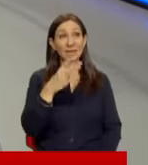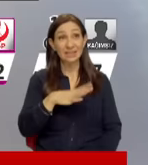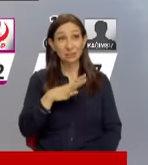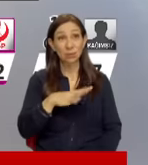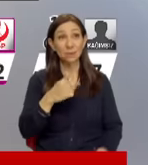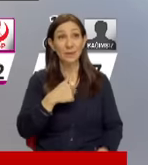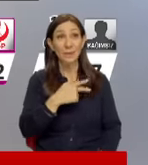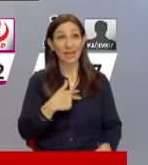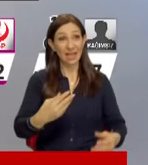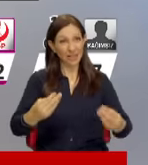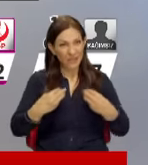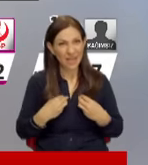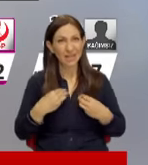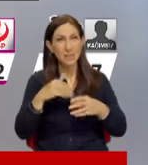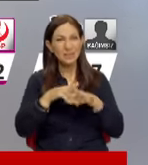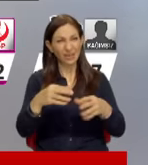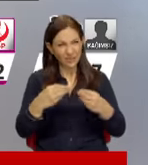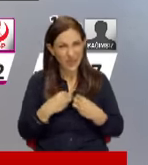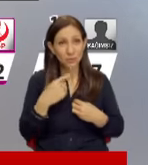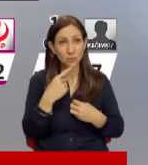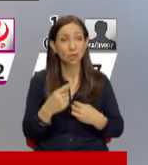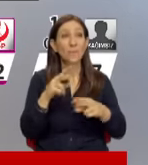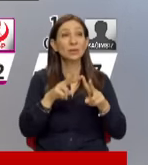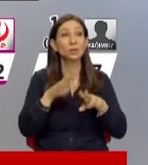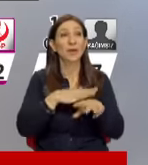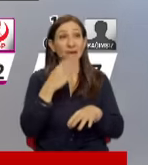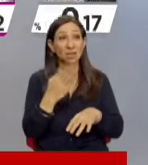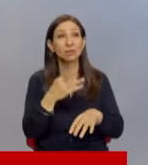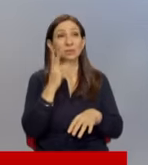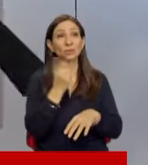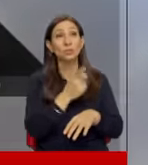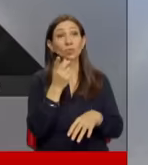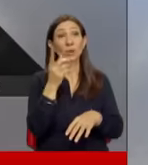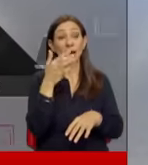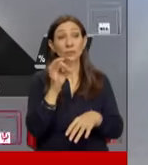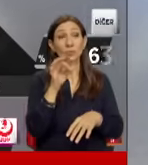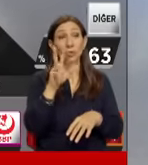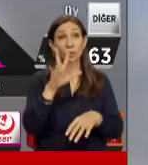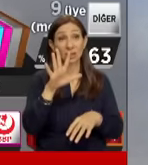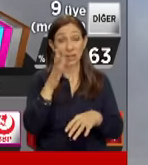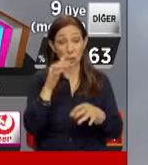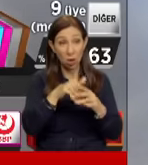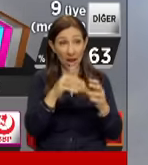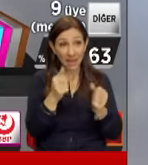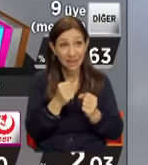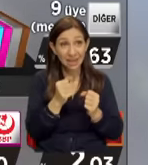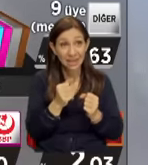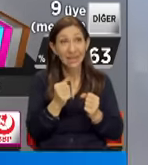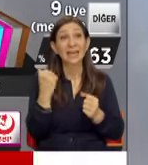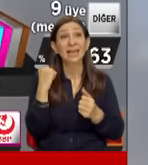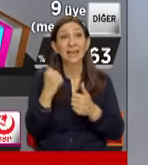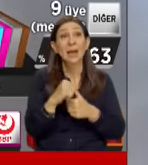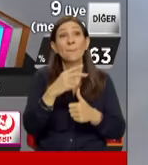İstiyordu, bize belediyeyi de verin diyordu. Meclisi de verin diyordu Mansur Yavaş. Kendisi %60,35 oy alırken